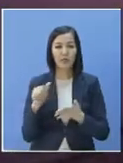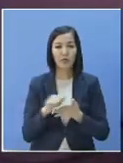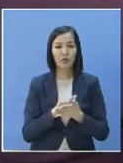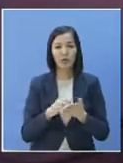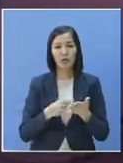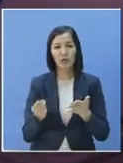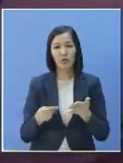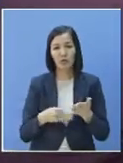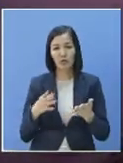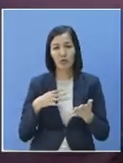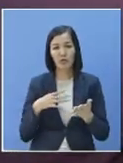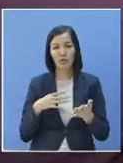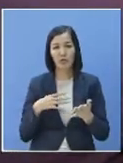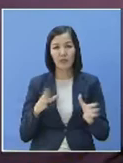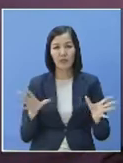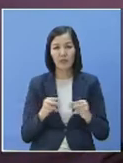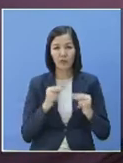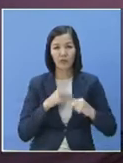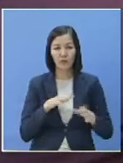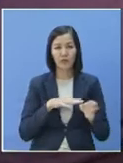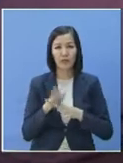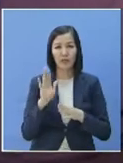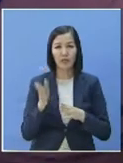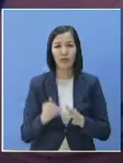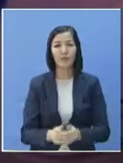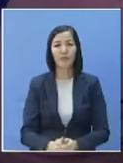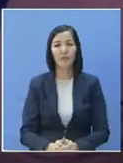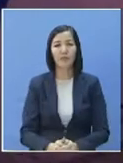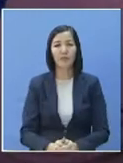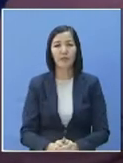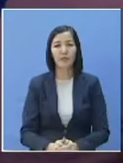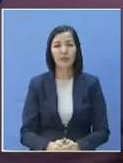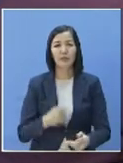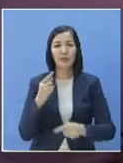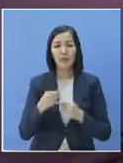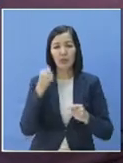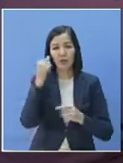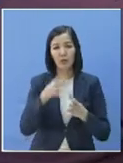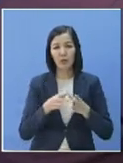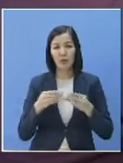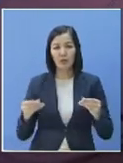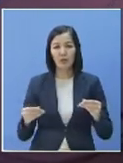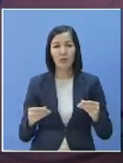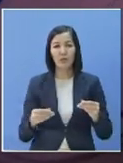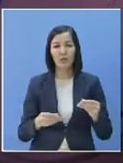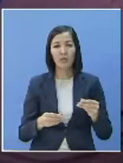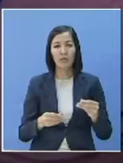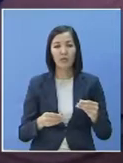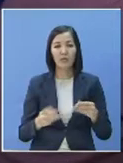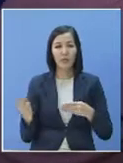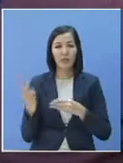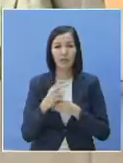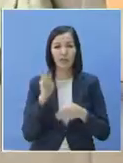берілерек, электронный вариантын тапсырып, ойында келесі жылда көктемде турист күтеміз деп